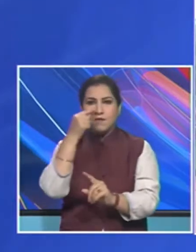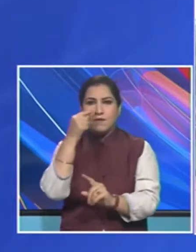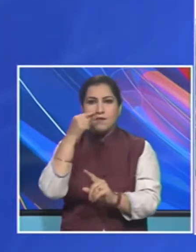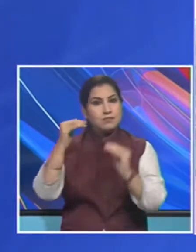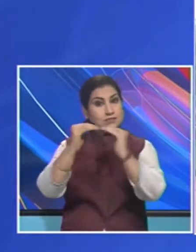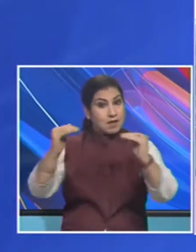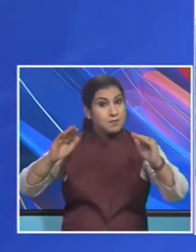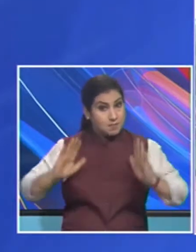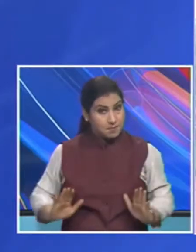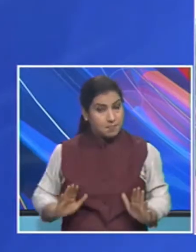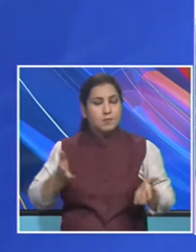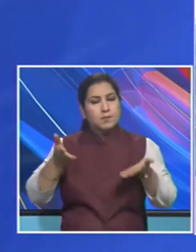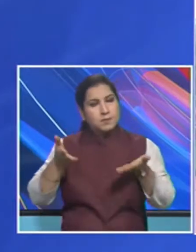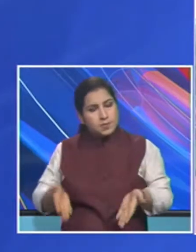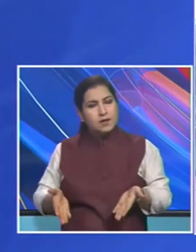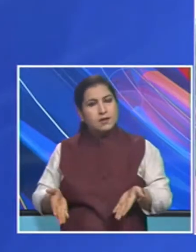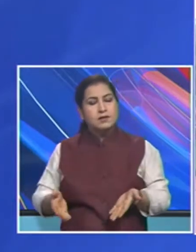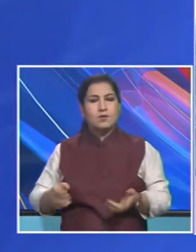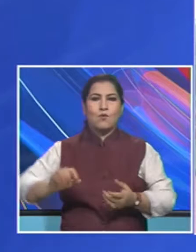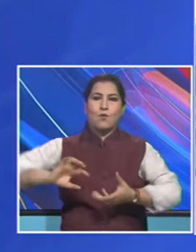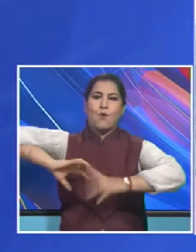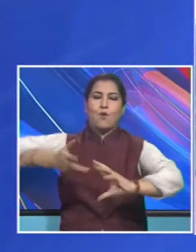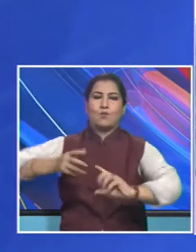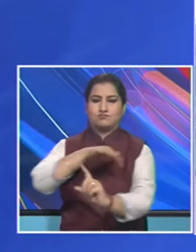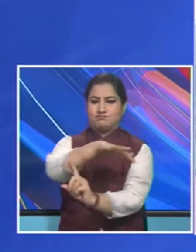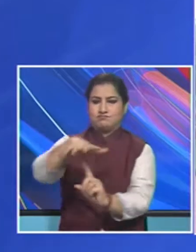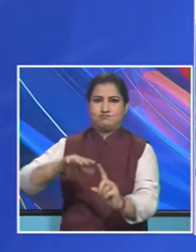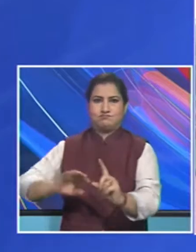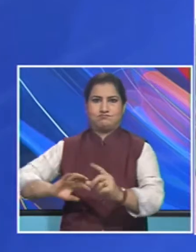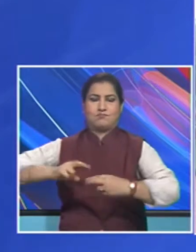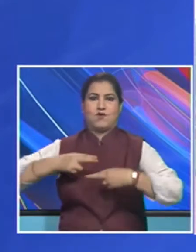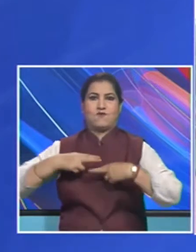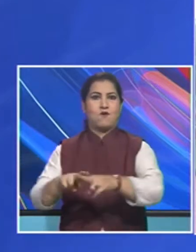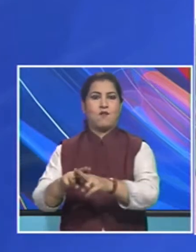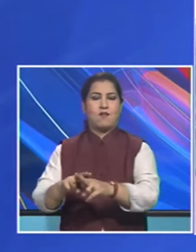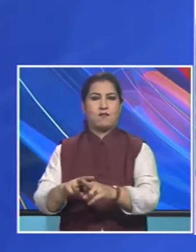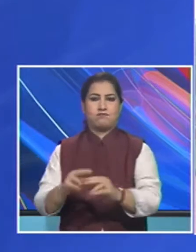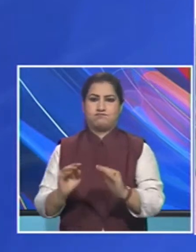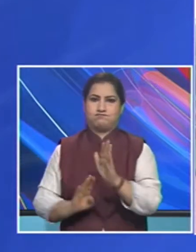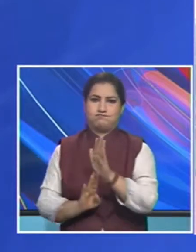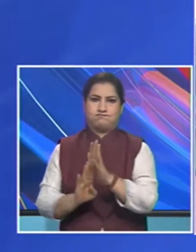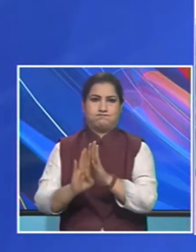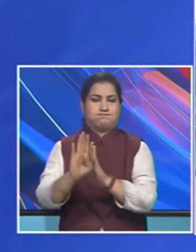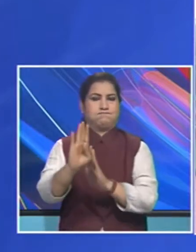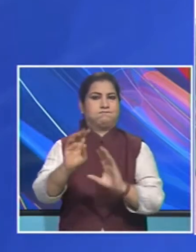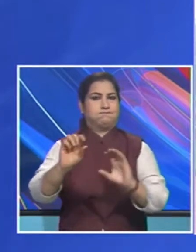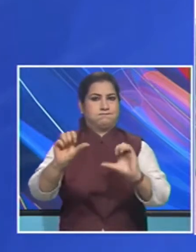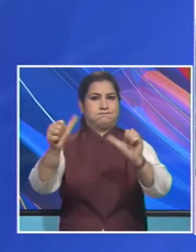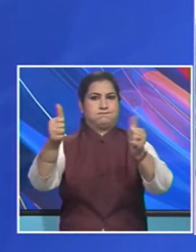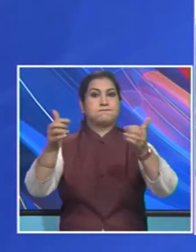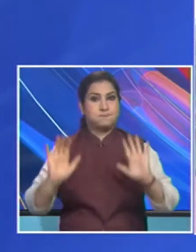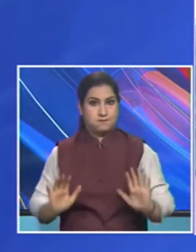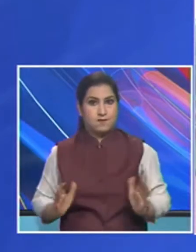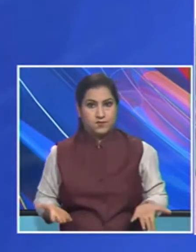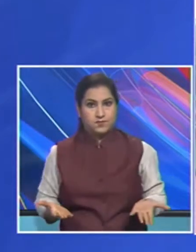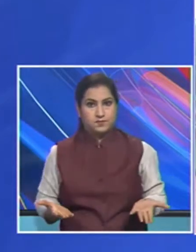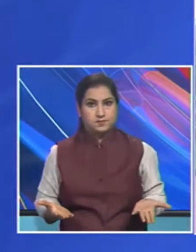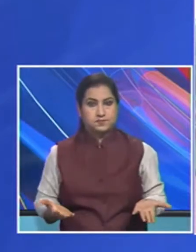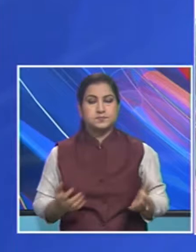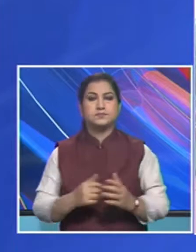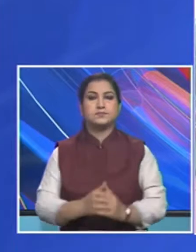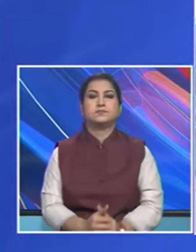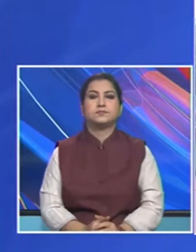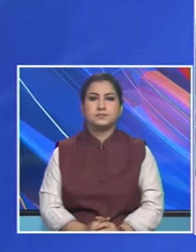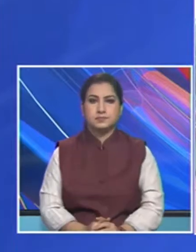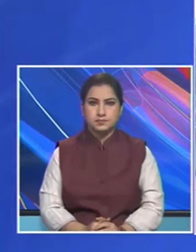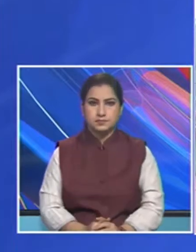हैं, तब वो समाज पूरी तरह से विकसित होता है, विकास करता है।